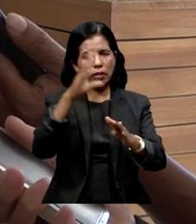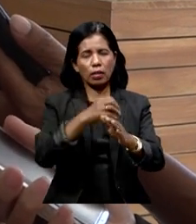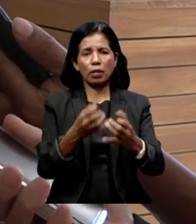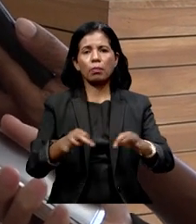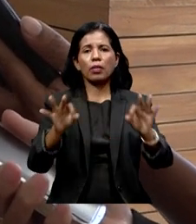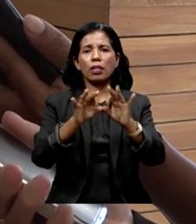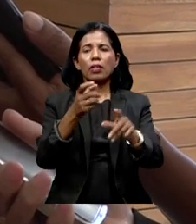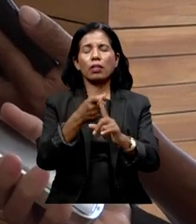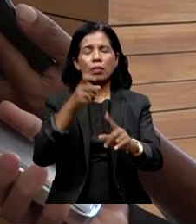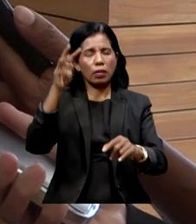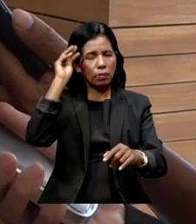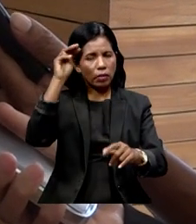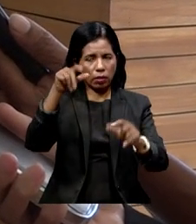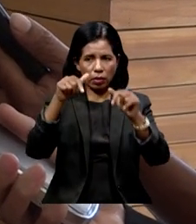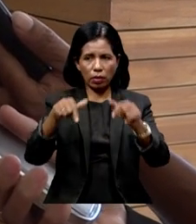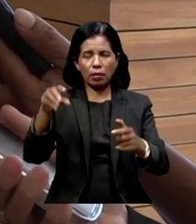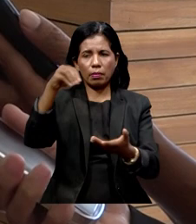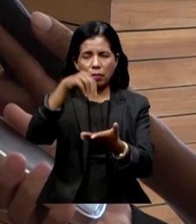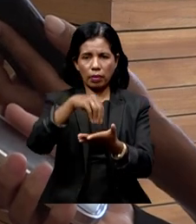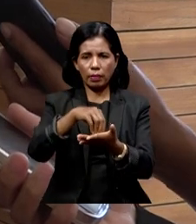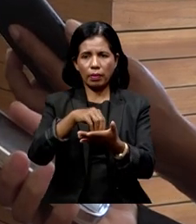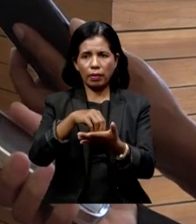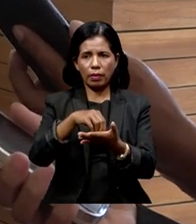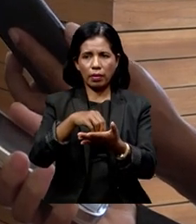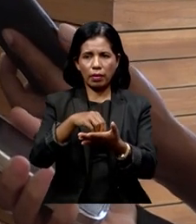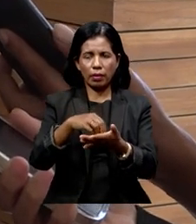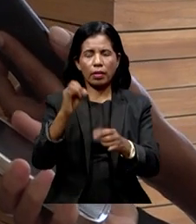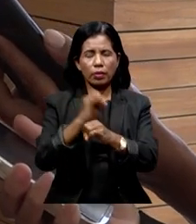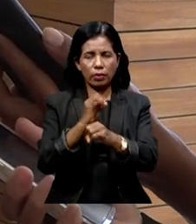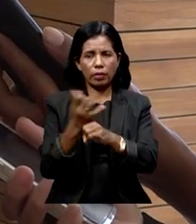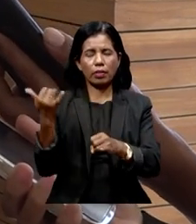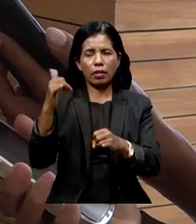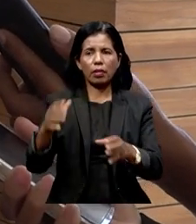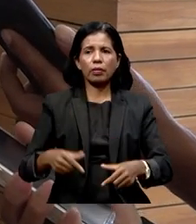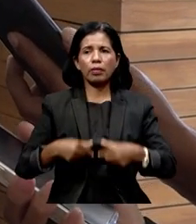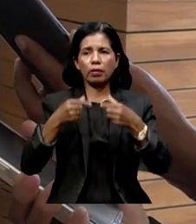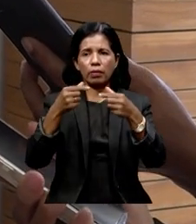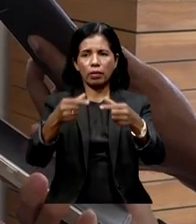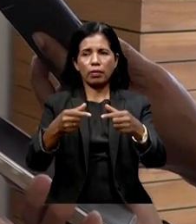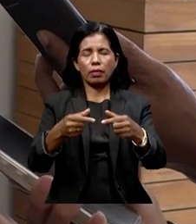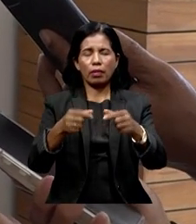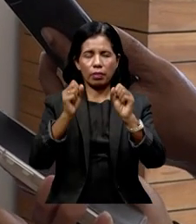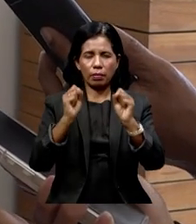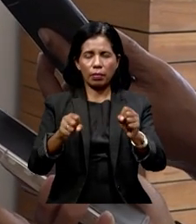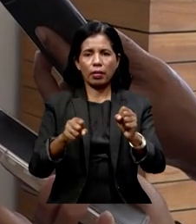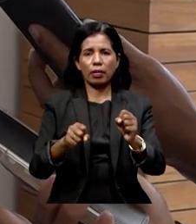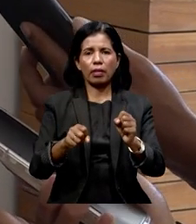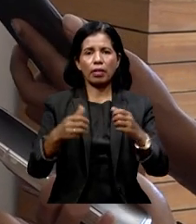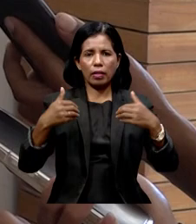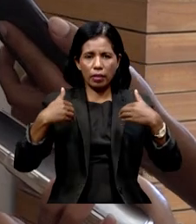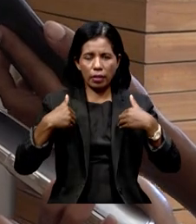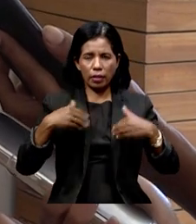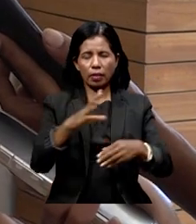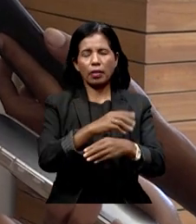usi ministerio dan ba kriasau parque industrial nebe maka integrado odi bele iya efeito